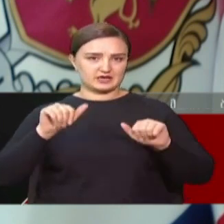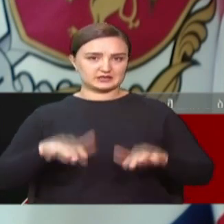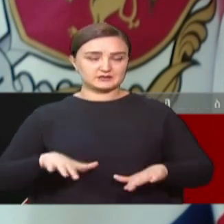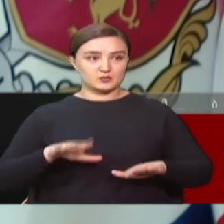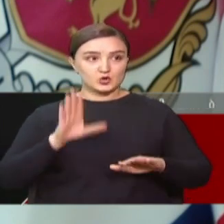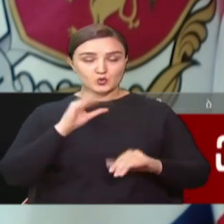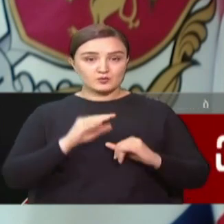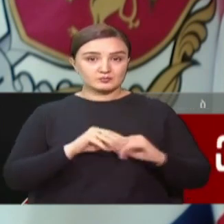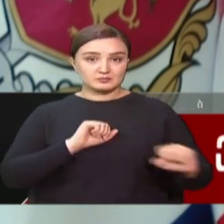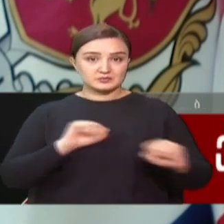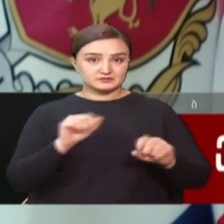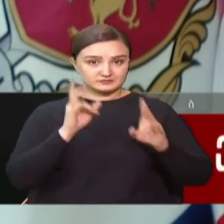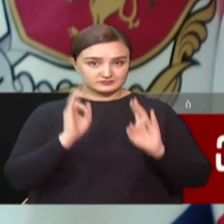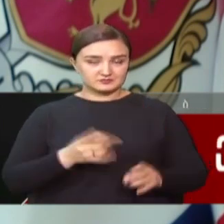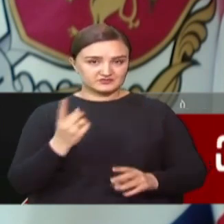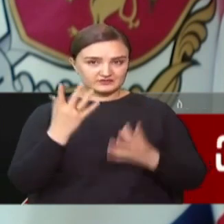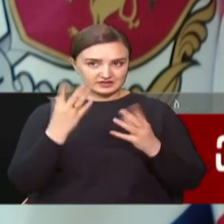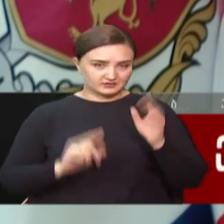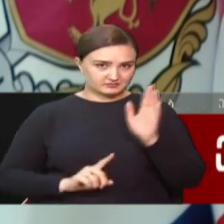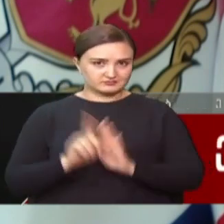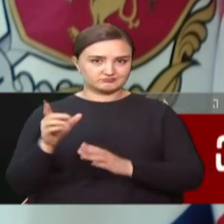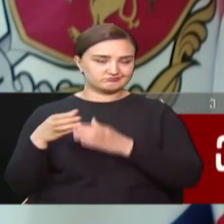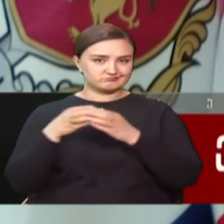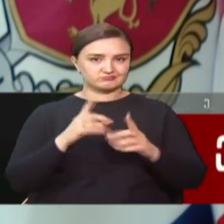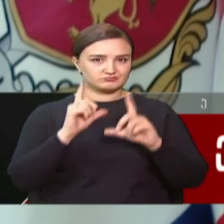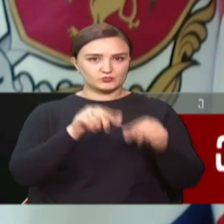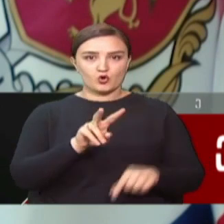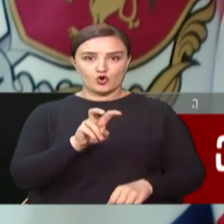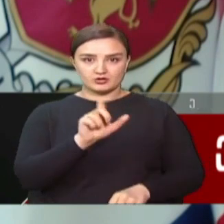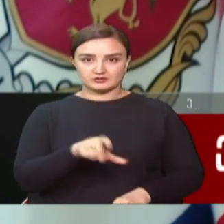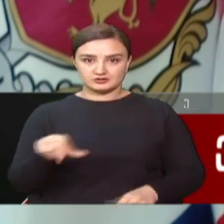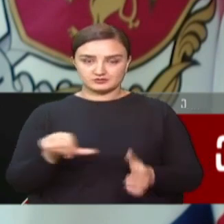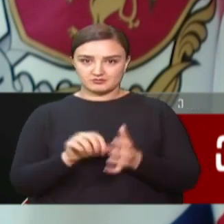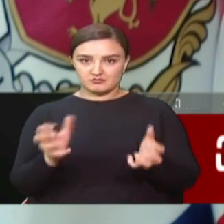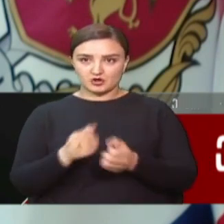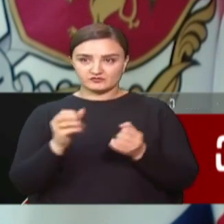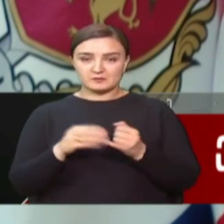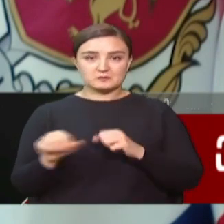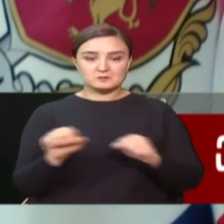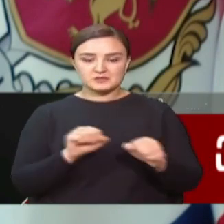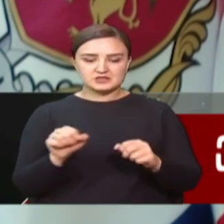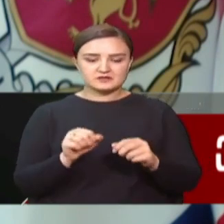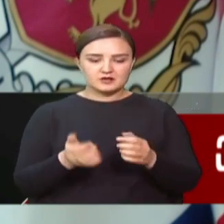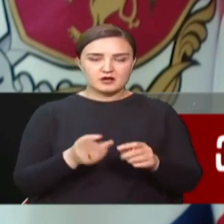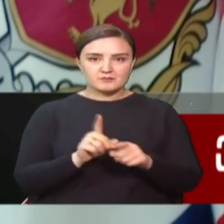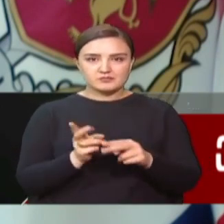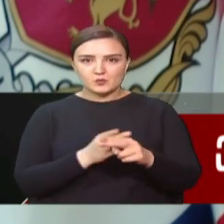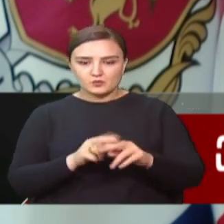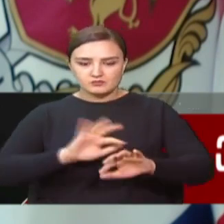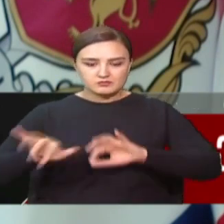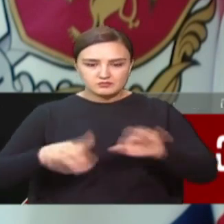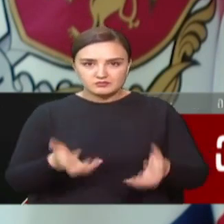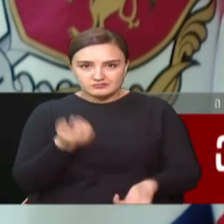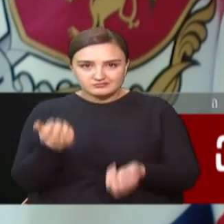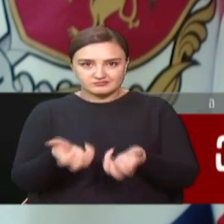კატასტროფის პირველივე დღეს გაემგზავრნენ თურქეთში, სადაც 200 მაშველი მიწისძვრის შედეგების სალიკვიდაციო და სამაშველო მისიაში 18